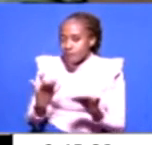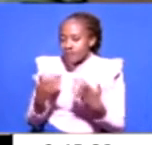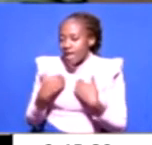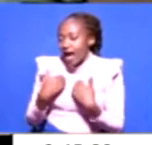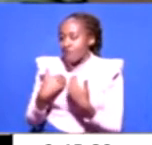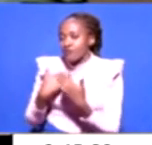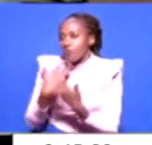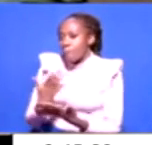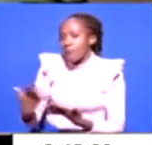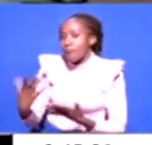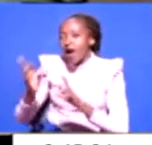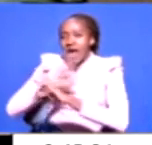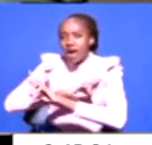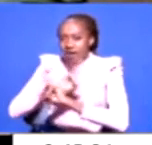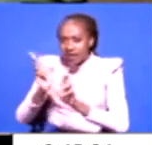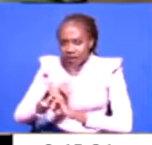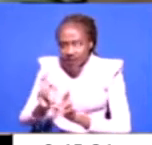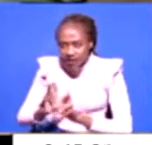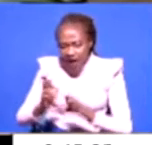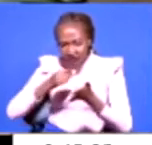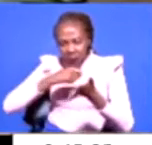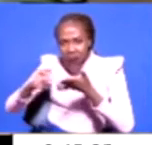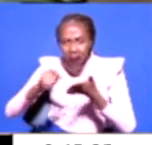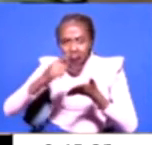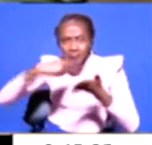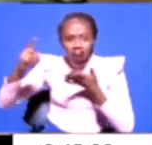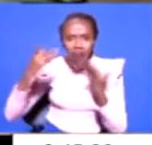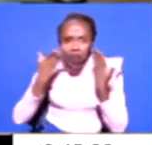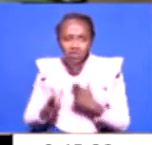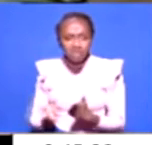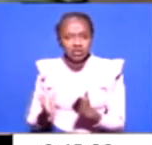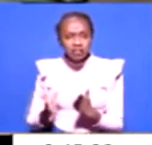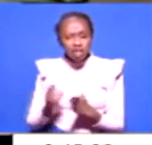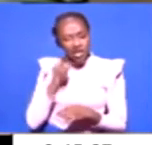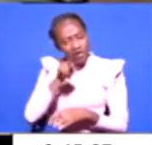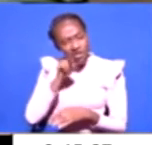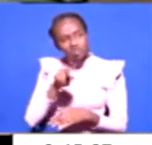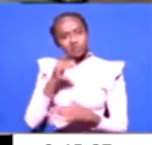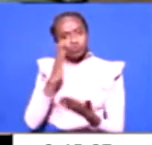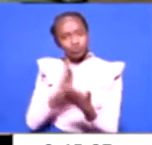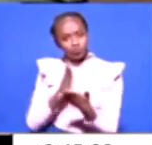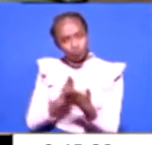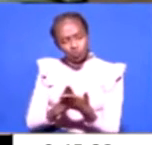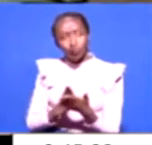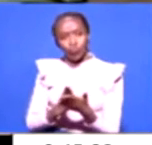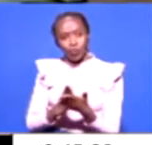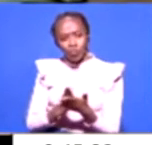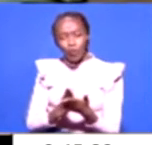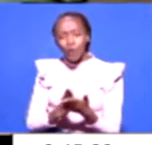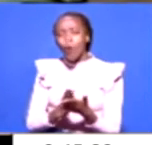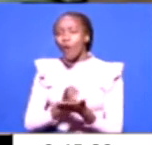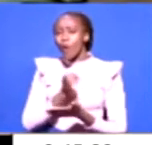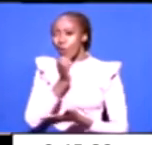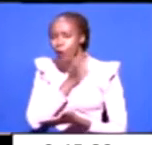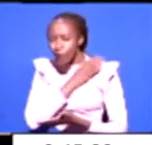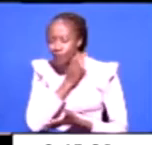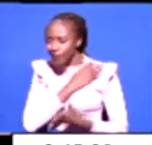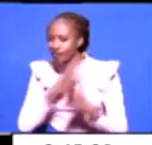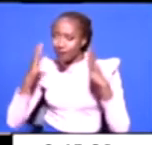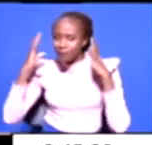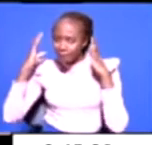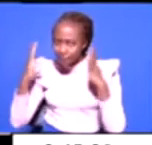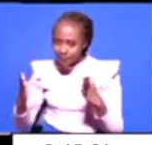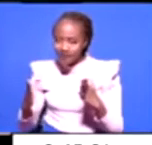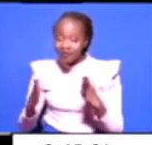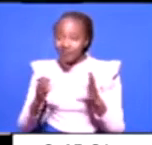yamesha. Hapo hilo ni moja kwa moja ambalo ni moja wapo ya malalamishi wewe ambao utaweza